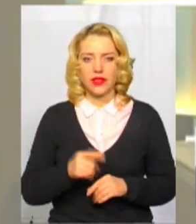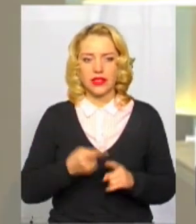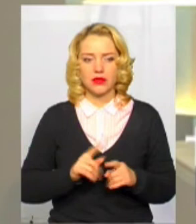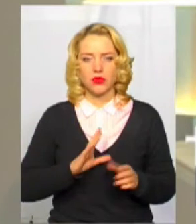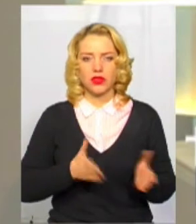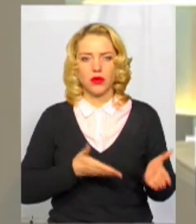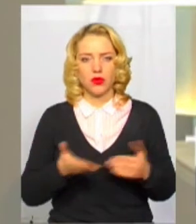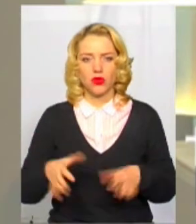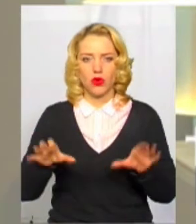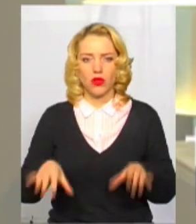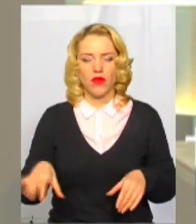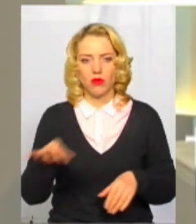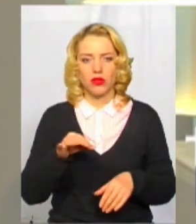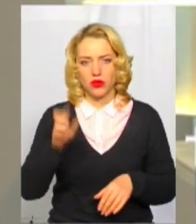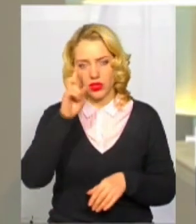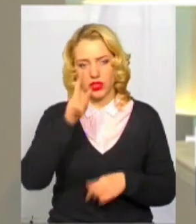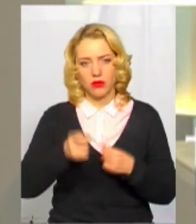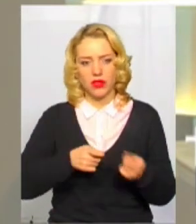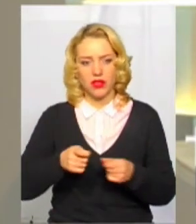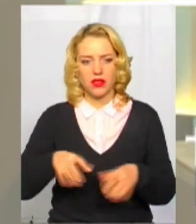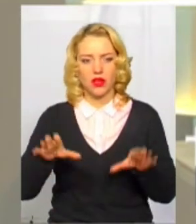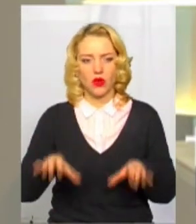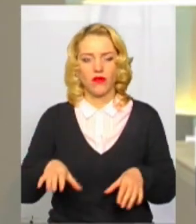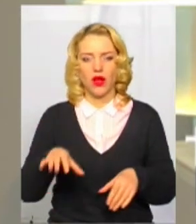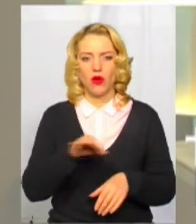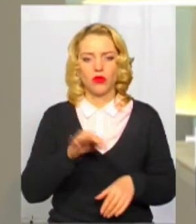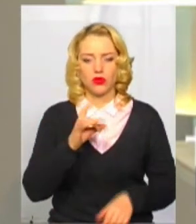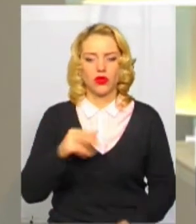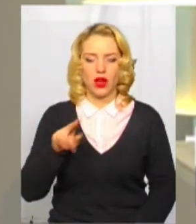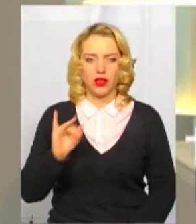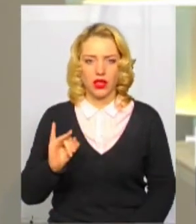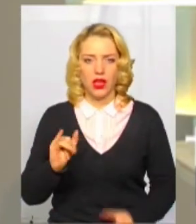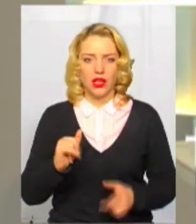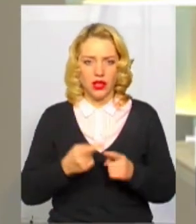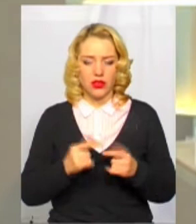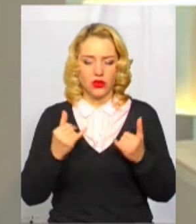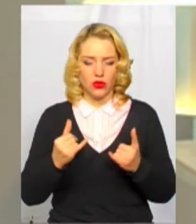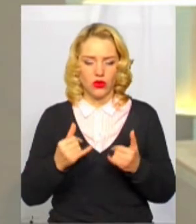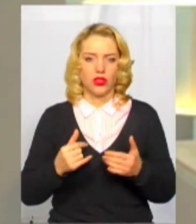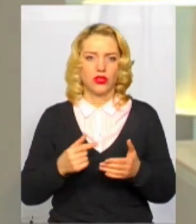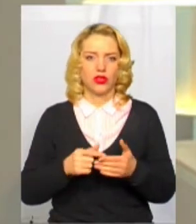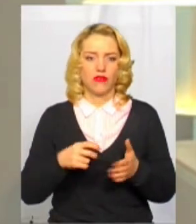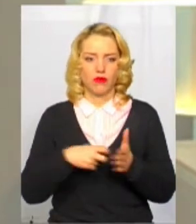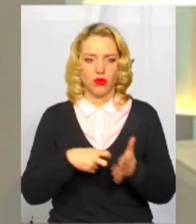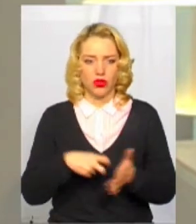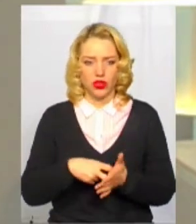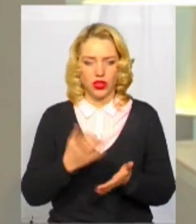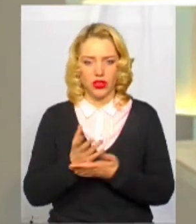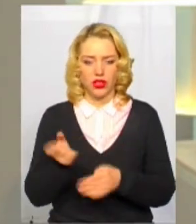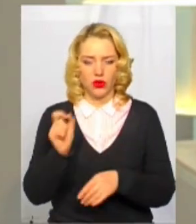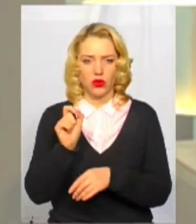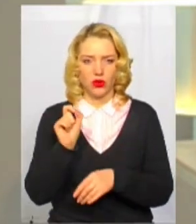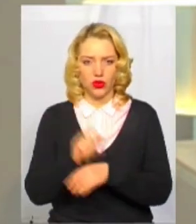Це були запрошені голова обласної державної адміністрації, голова обласної ради. Сьогодні, от буквально розписуючи почту, є